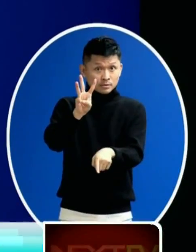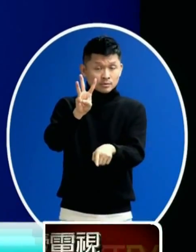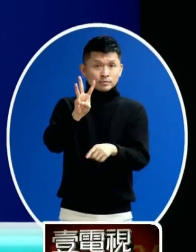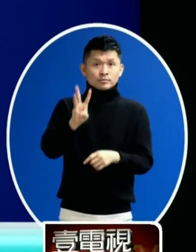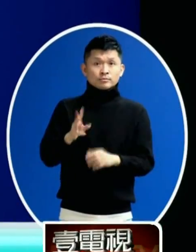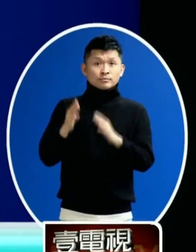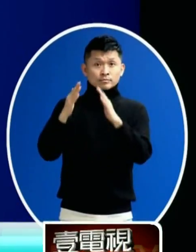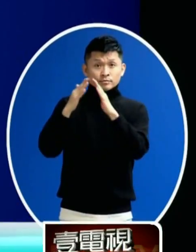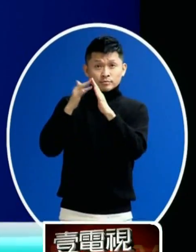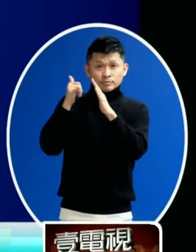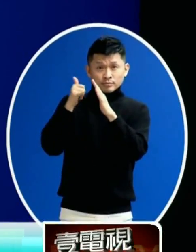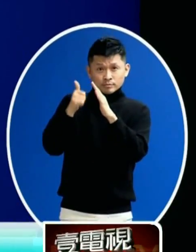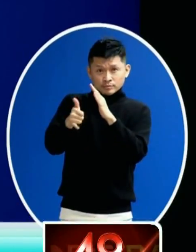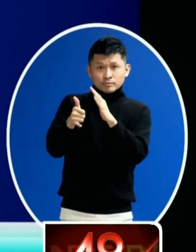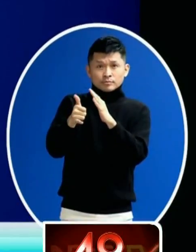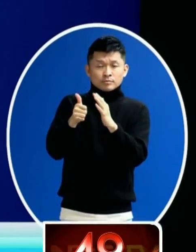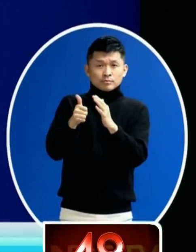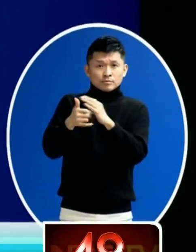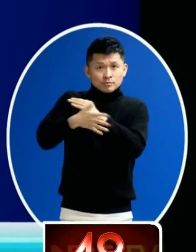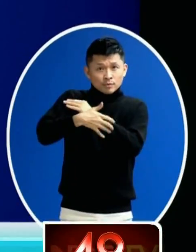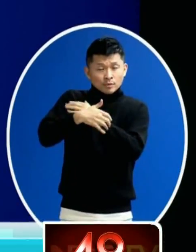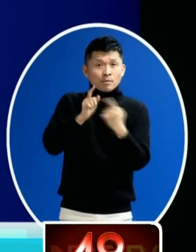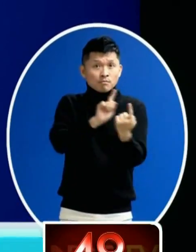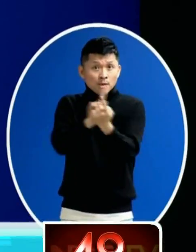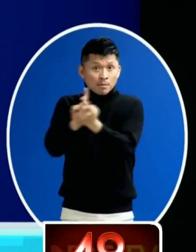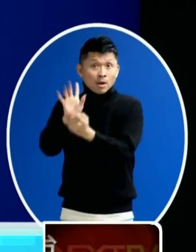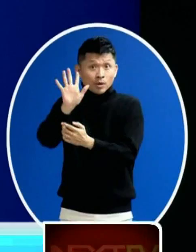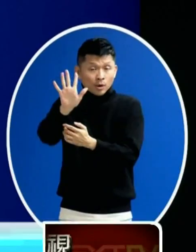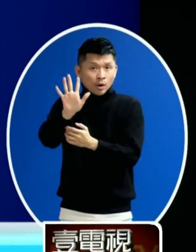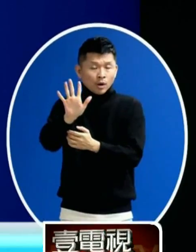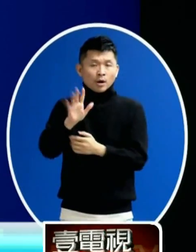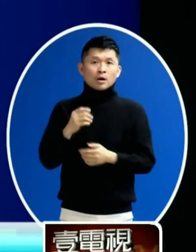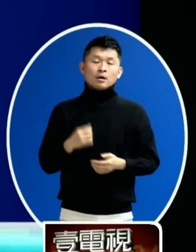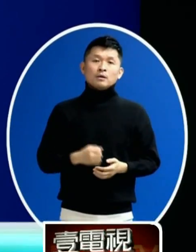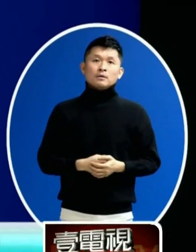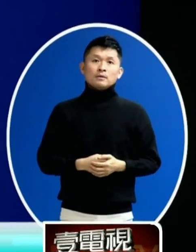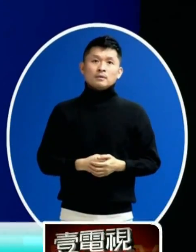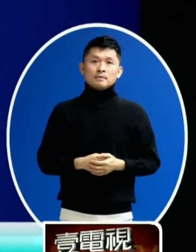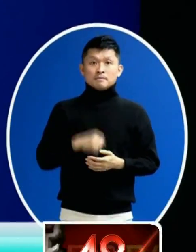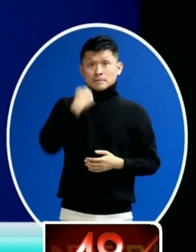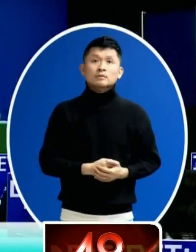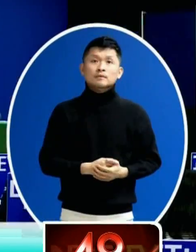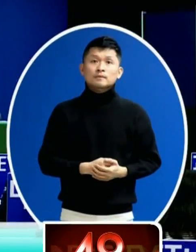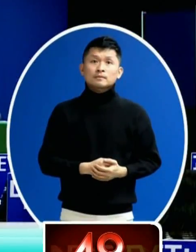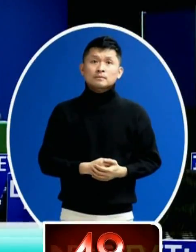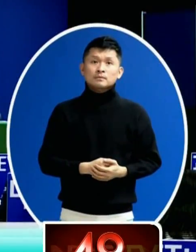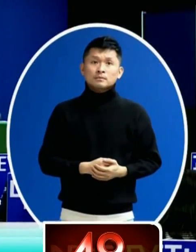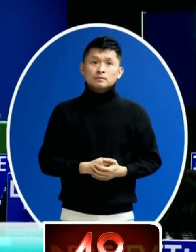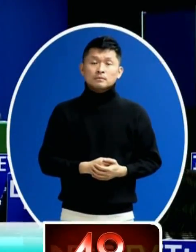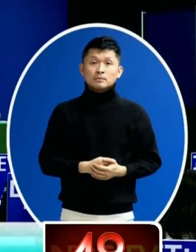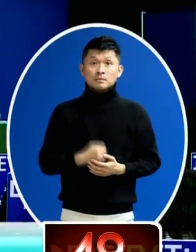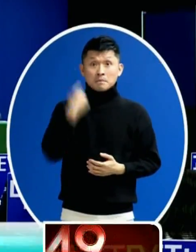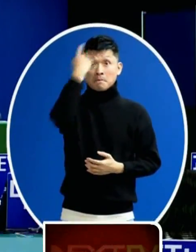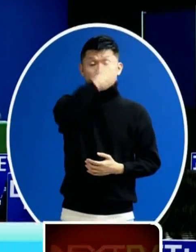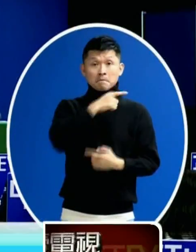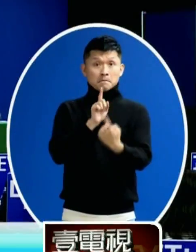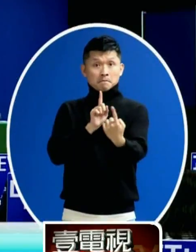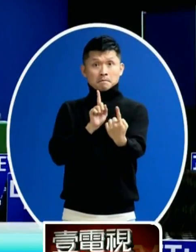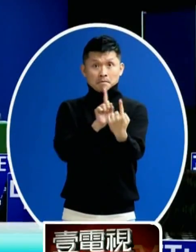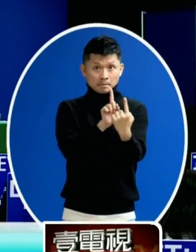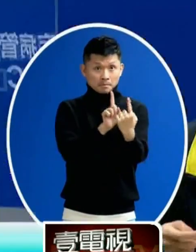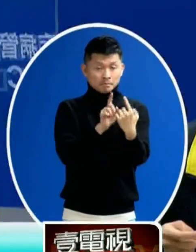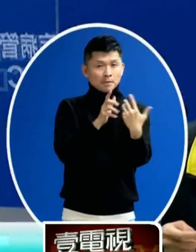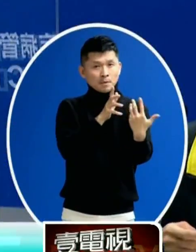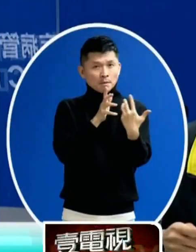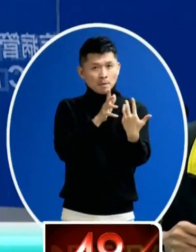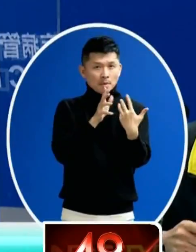居服员有同场域接触的这个个案，就是算在我们今天的本土加四当中 有面对面的直接的在互相